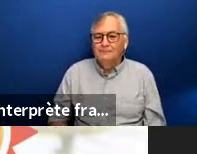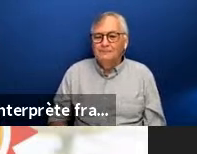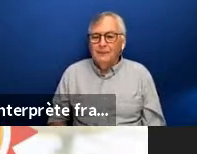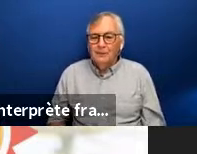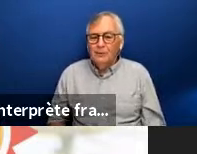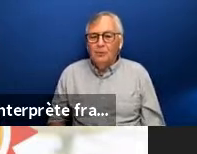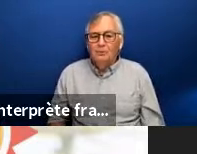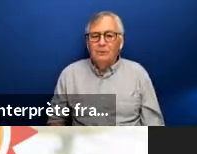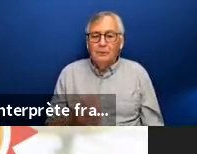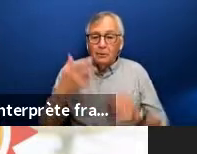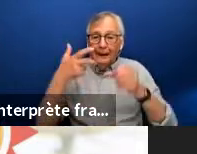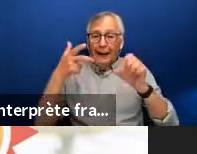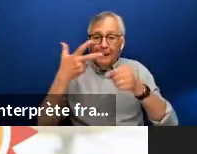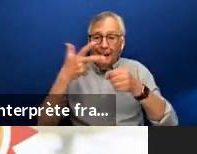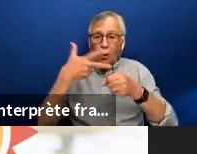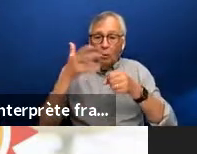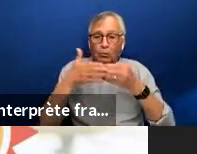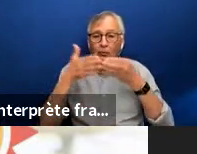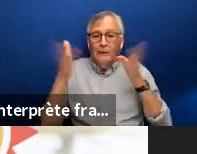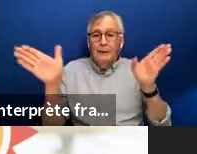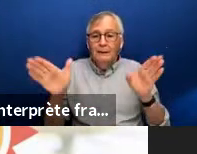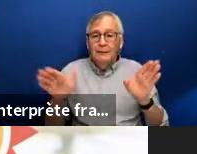gens. Donc,